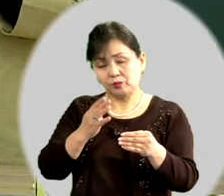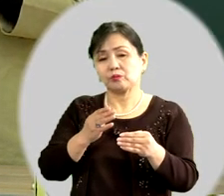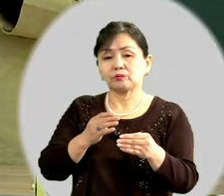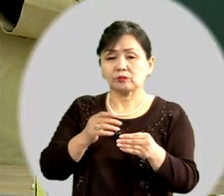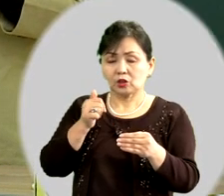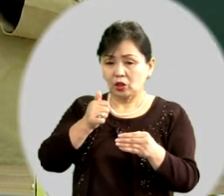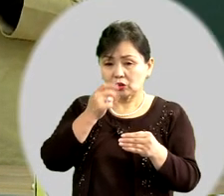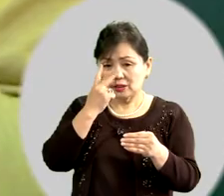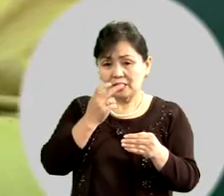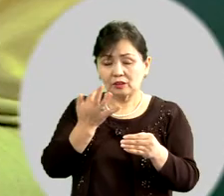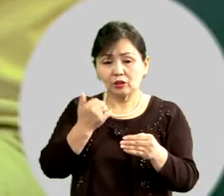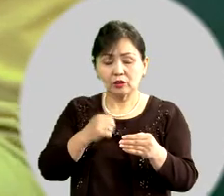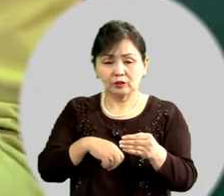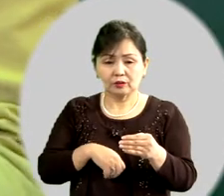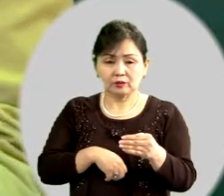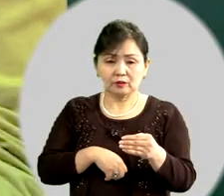вэ? Сайн ажиглаарай.